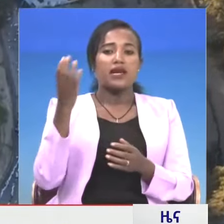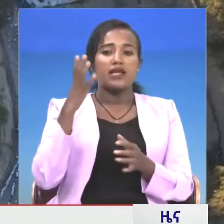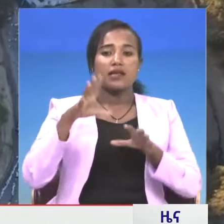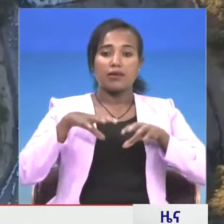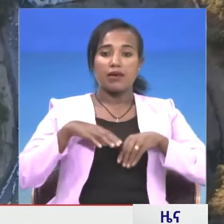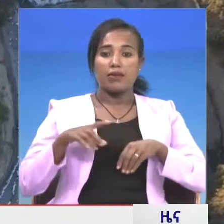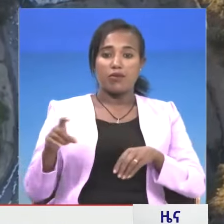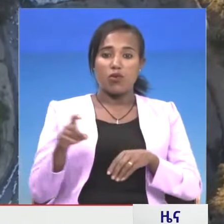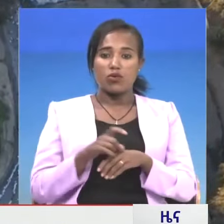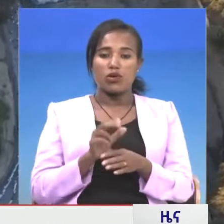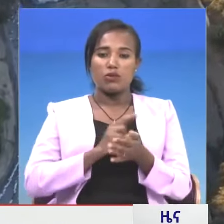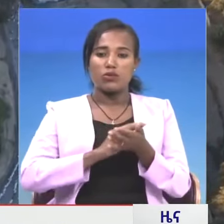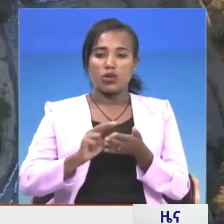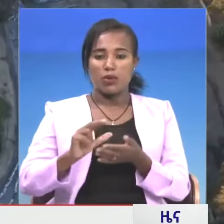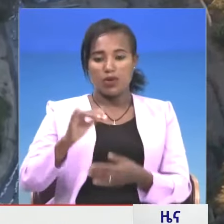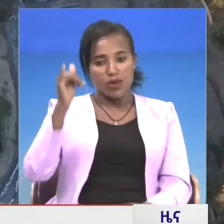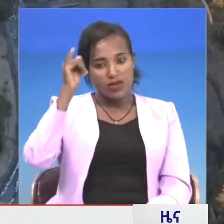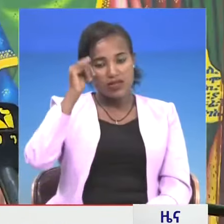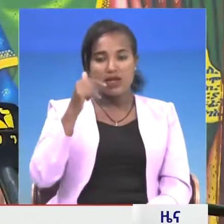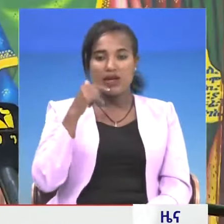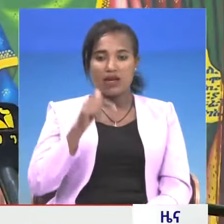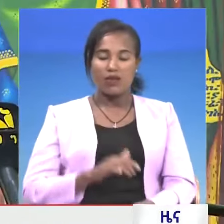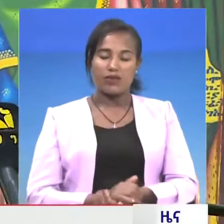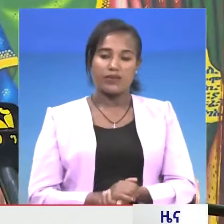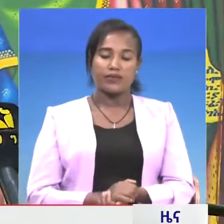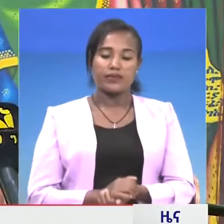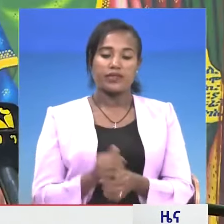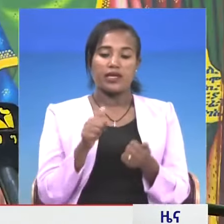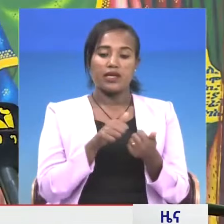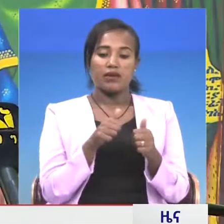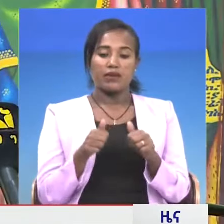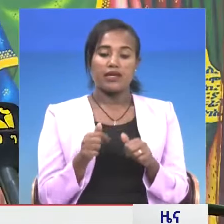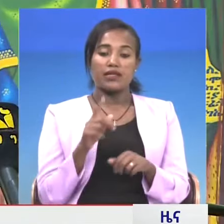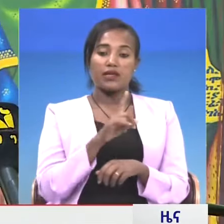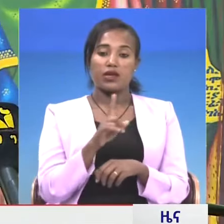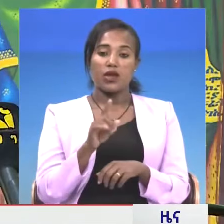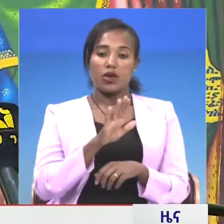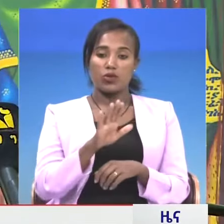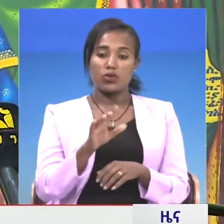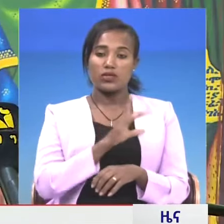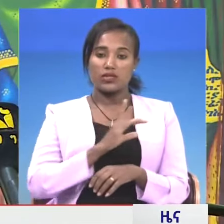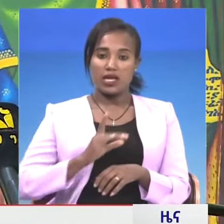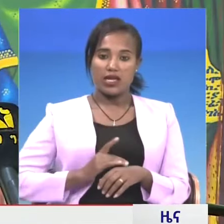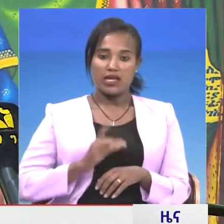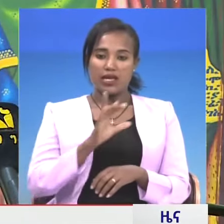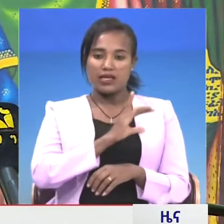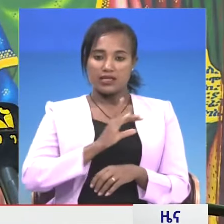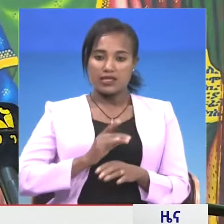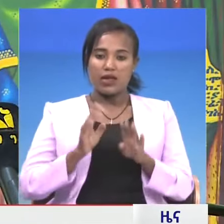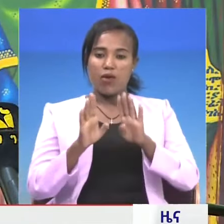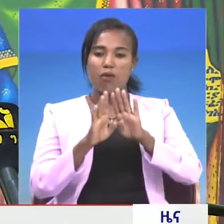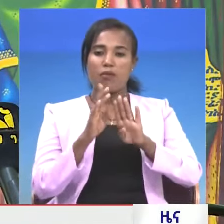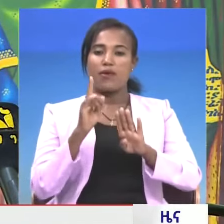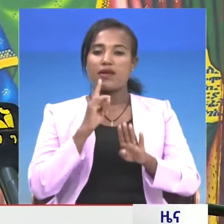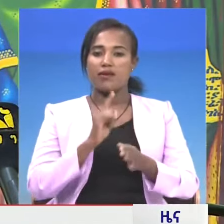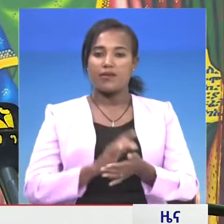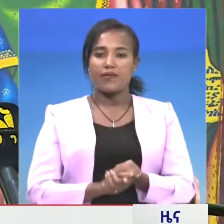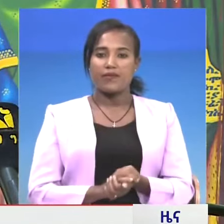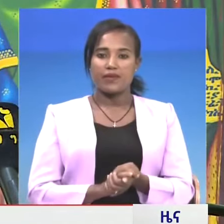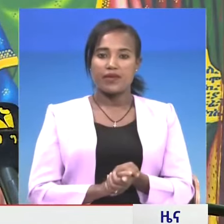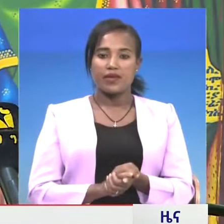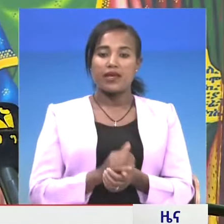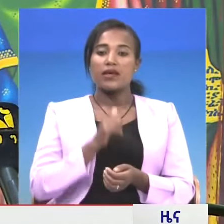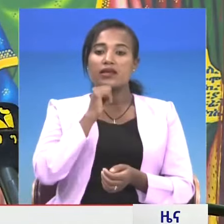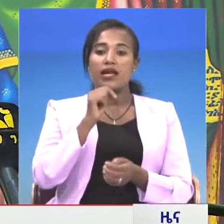የሚቀበለው መሆኑንም ብፁዕ አቡነ ዮሐንስ ተናግረዋል። ጥምቀት የእያንዳንዱ ክርስቲያን የክርስትናው በር ነው። ያለ